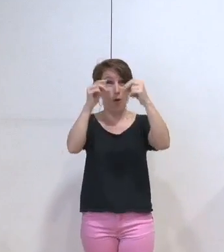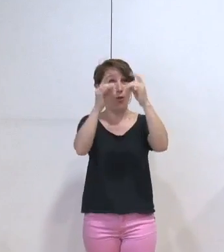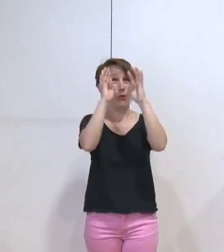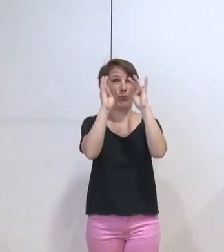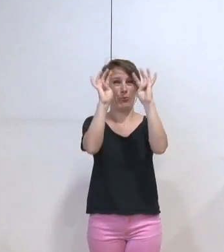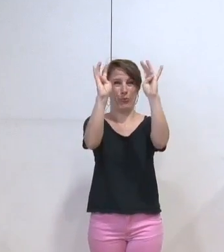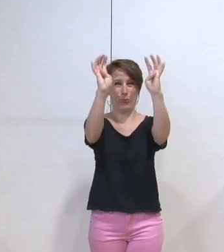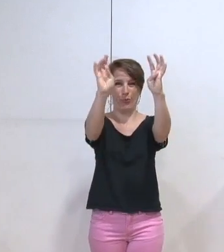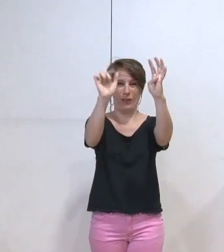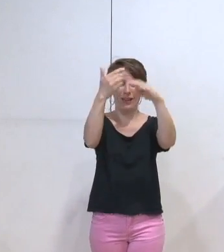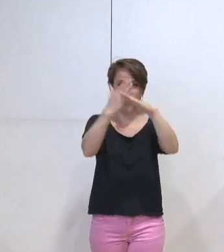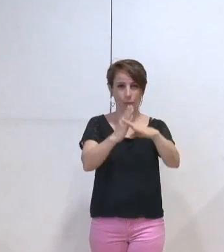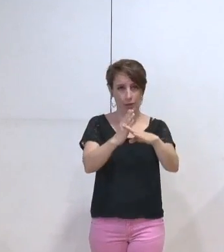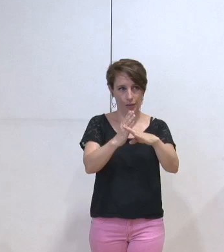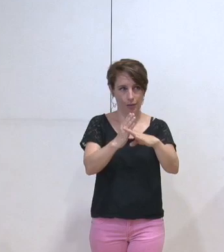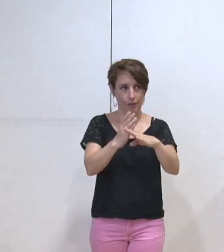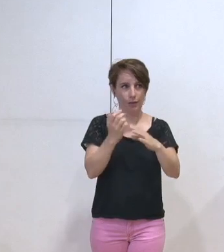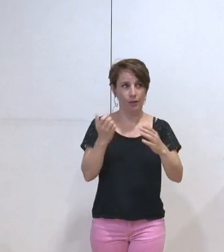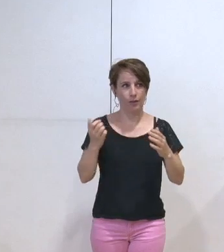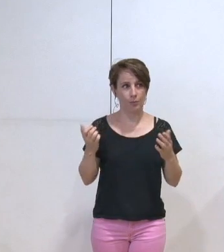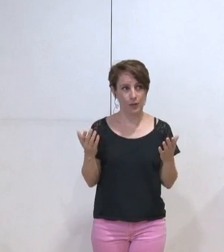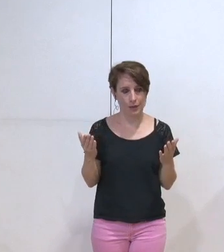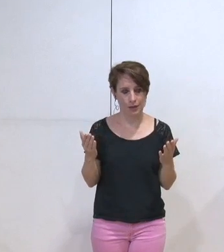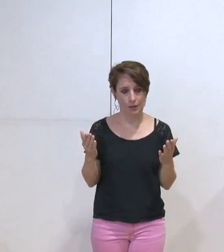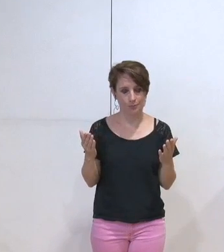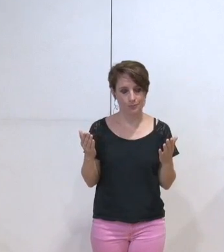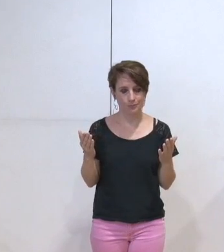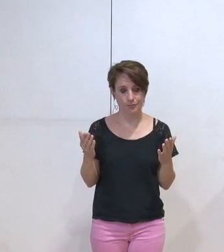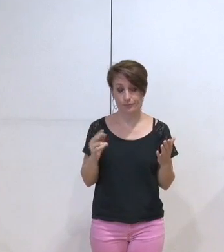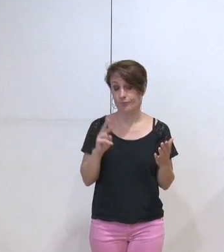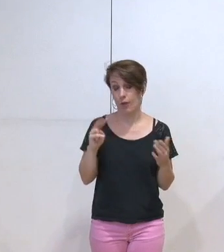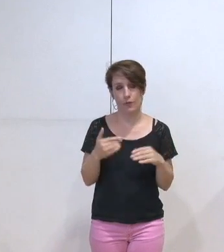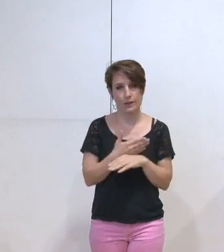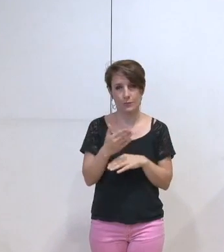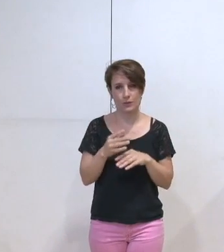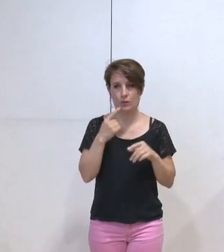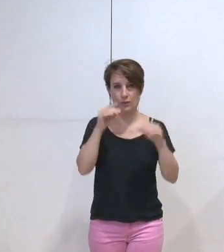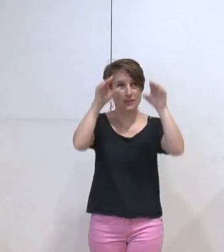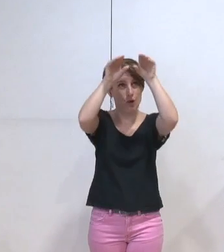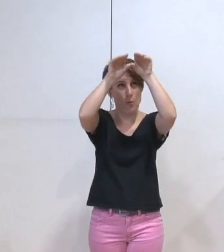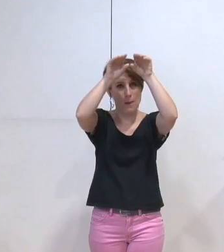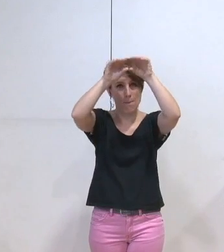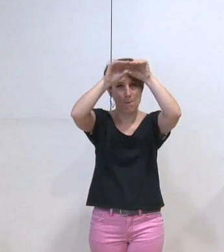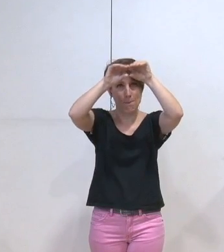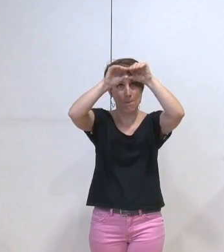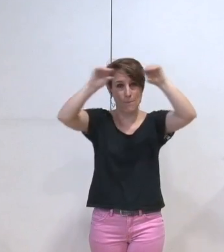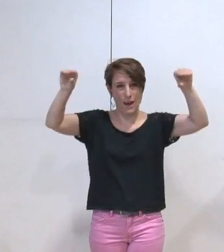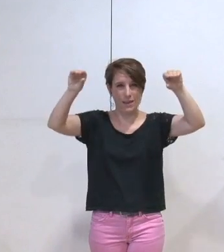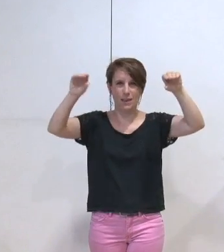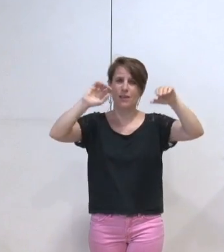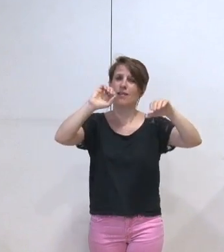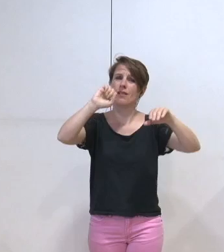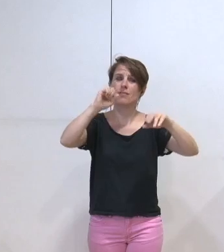consiste simplement en à installer des des plaques de sébum qui sont cultivées sous